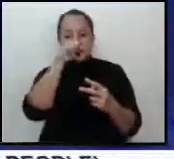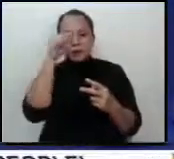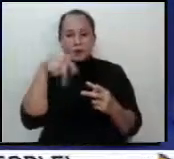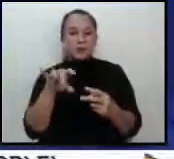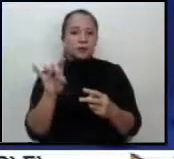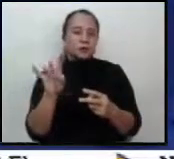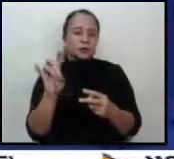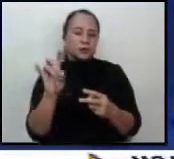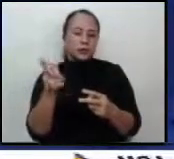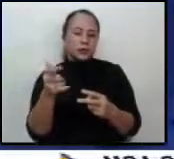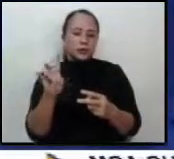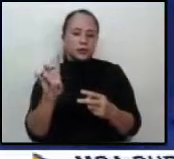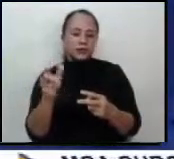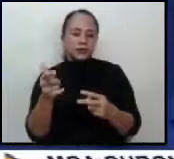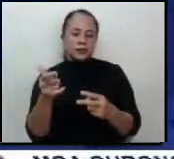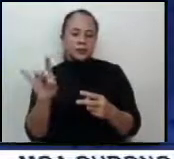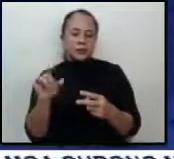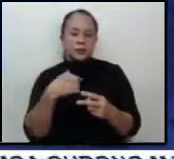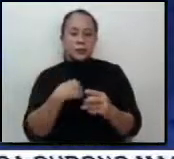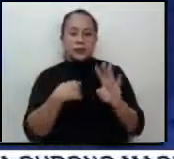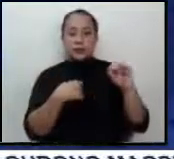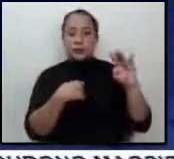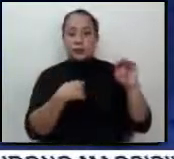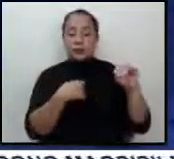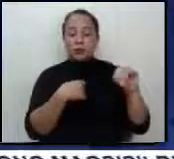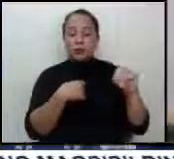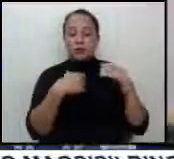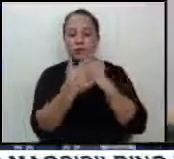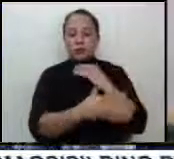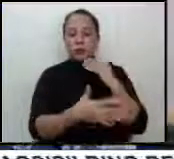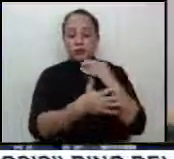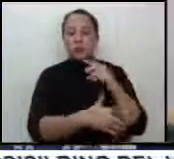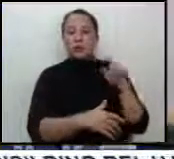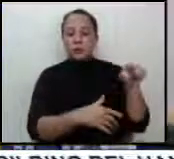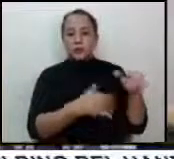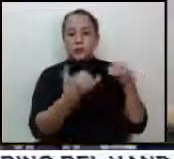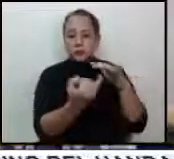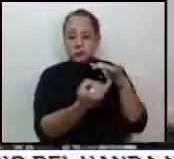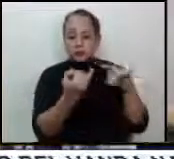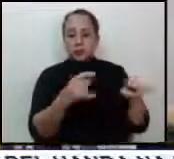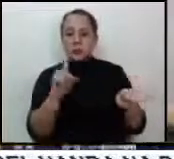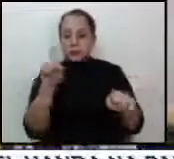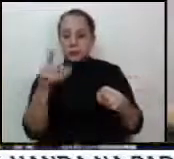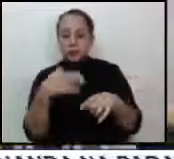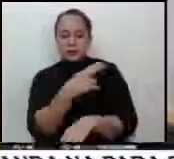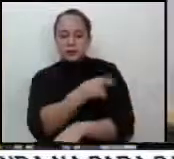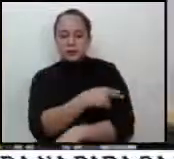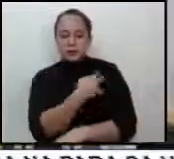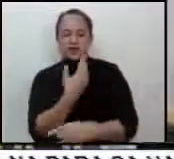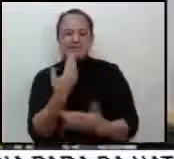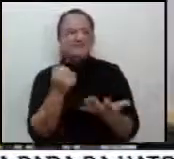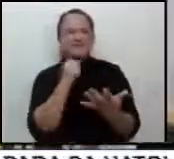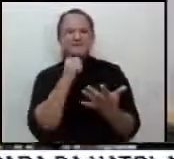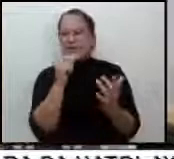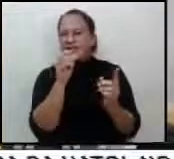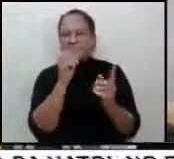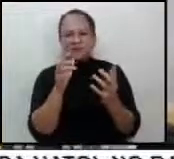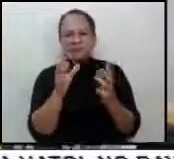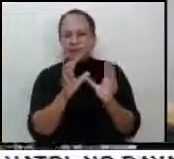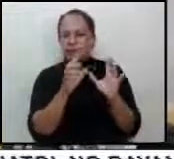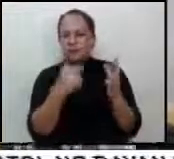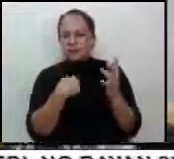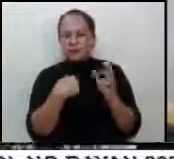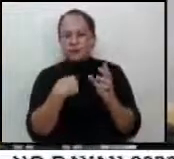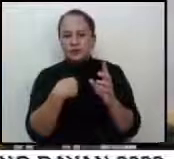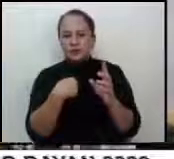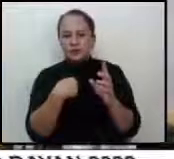Naka-isolate na ang 14 sa mga banyaga habang isa ang naka-admit sa ospital. It's an isolated case, no? So hindi po rin natin